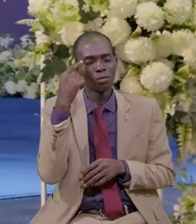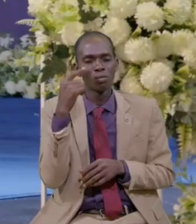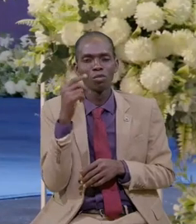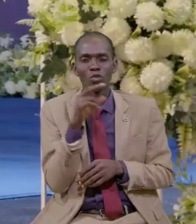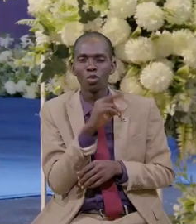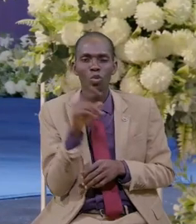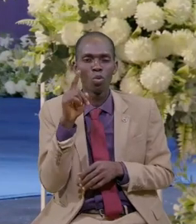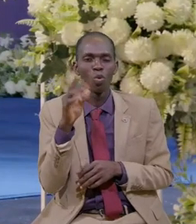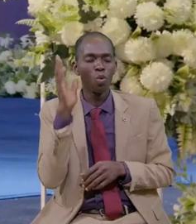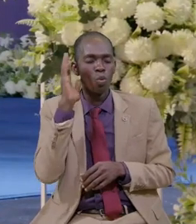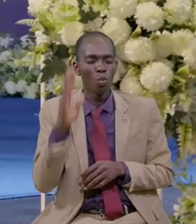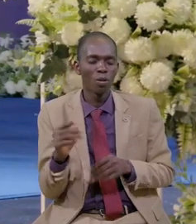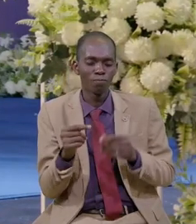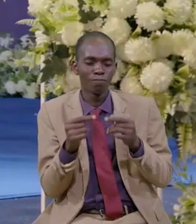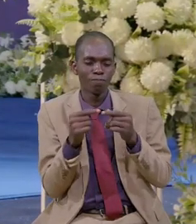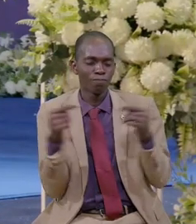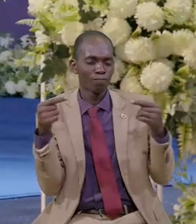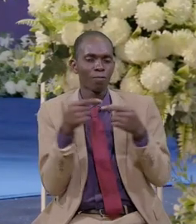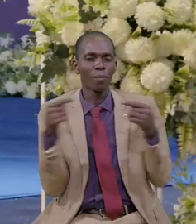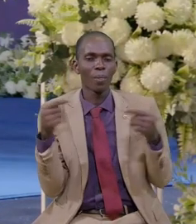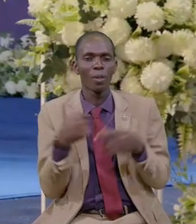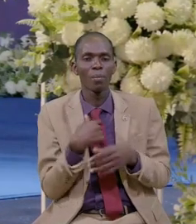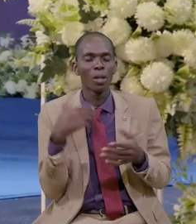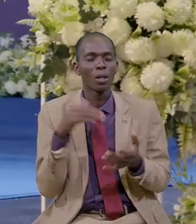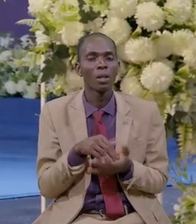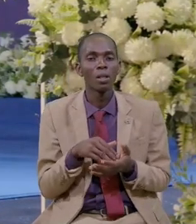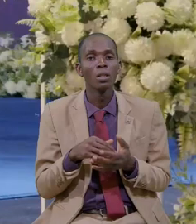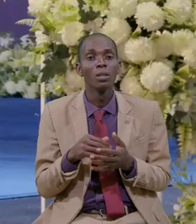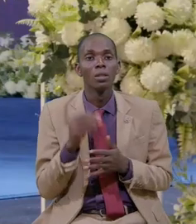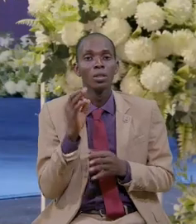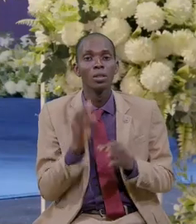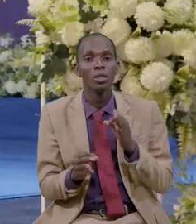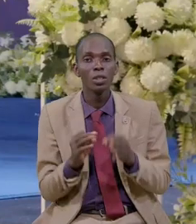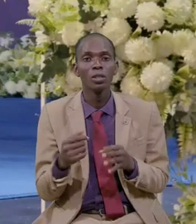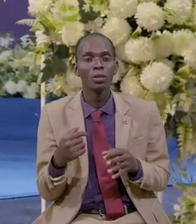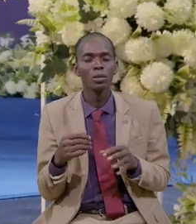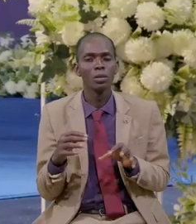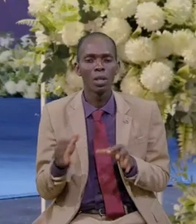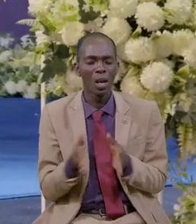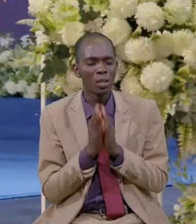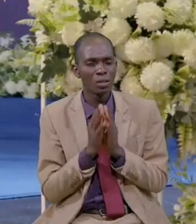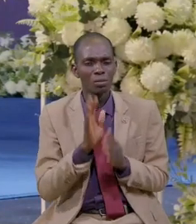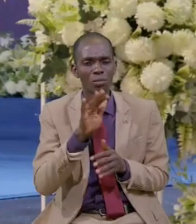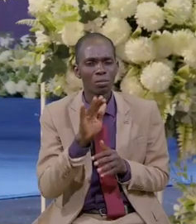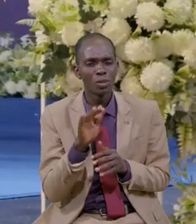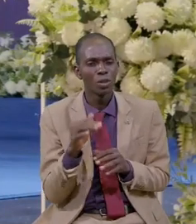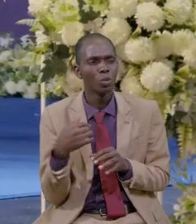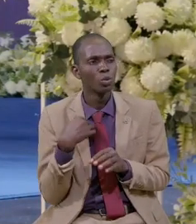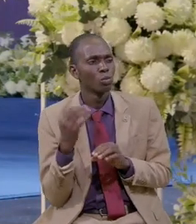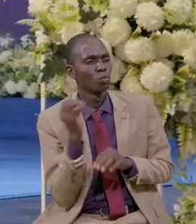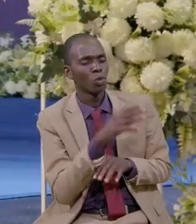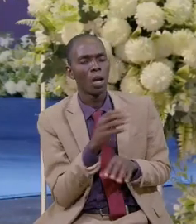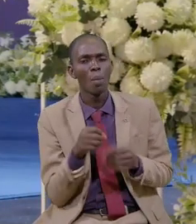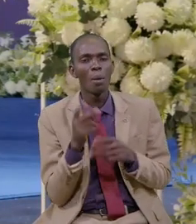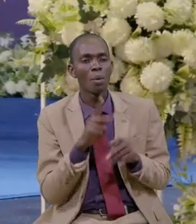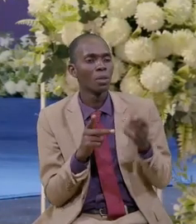me contredire. Et il regarde dedans, il dit, ouah, conseiller, venez, n'avons-nous pas jeté trois hommes dans la fournaise? Ils